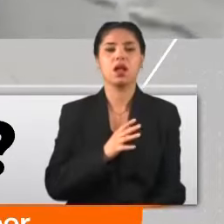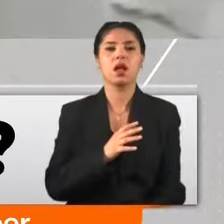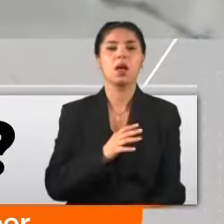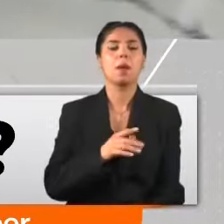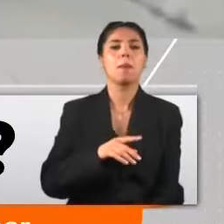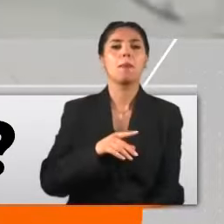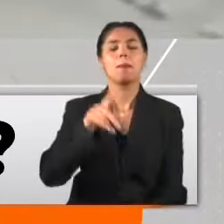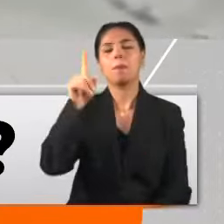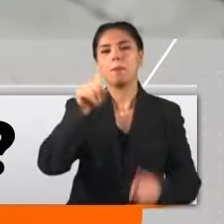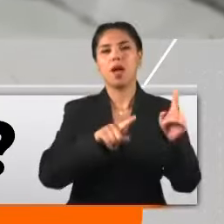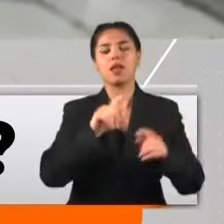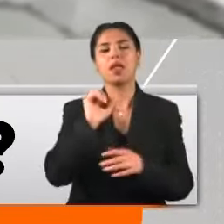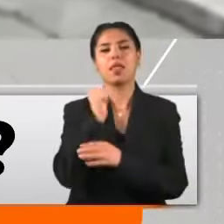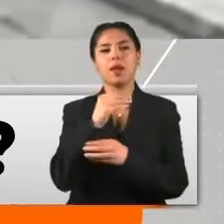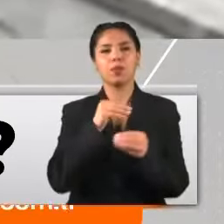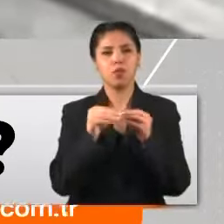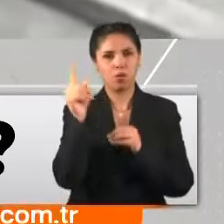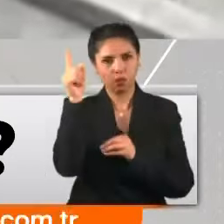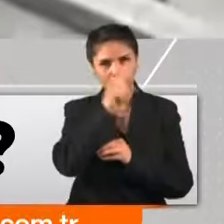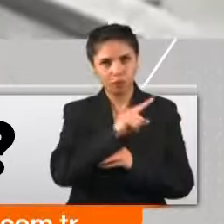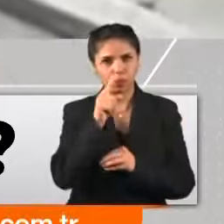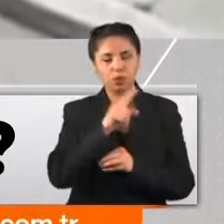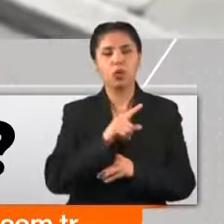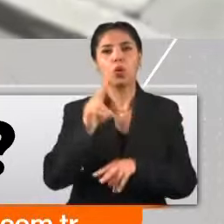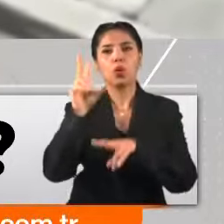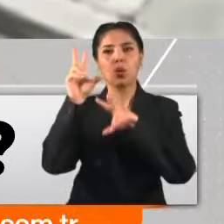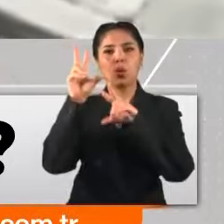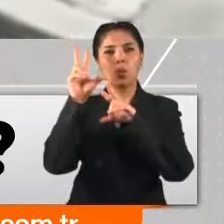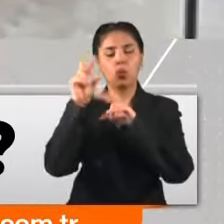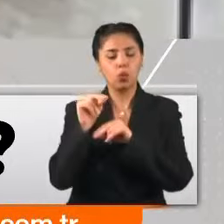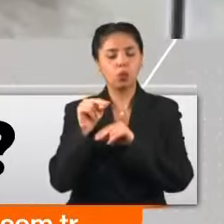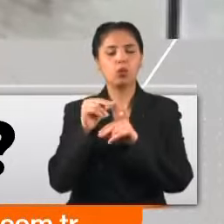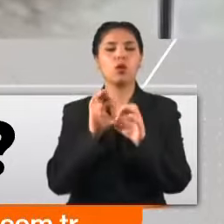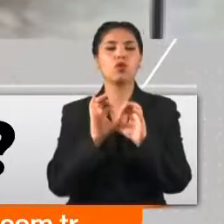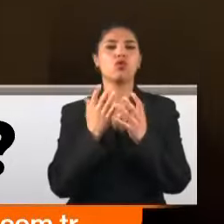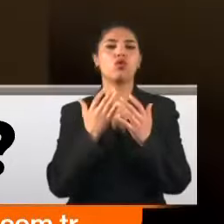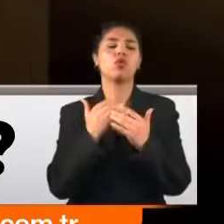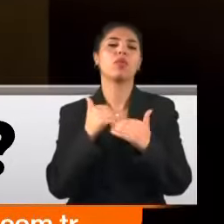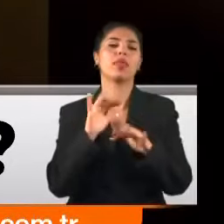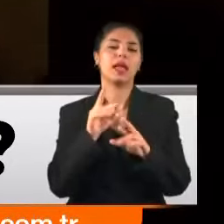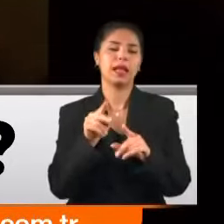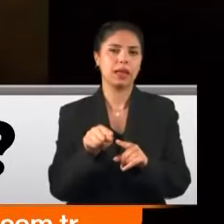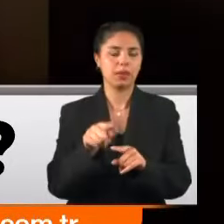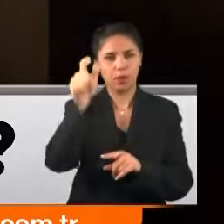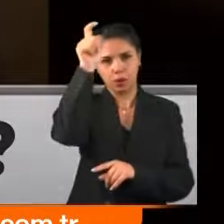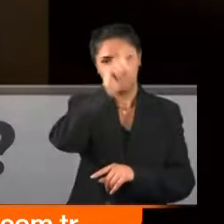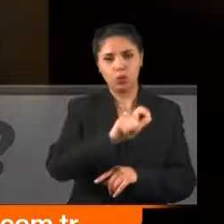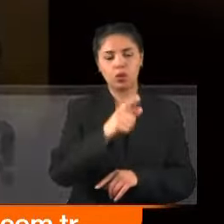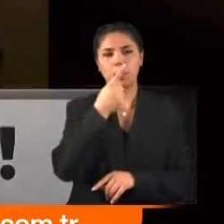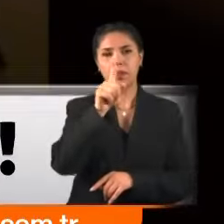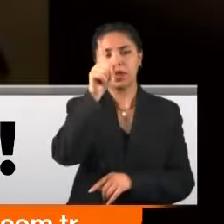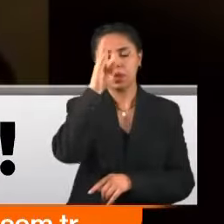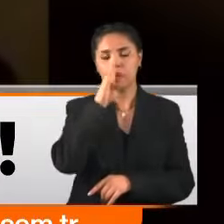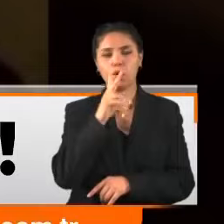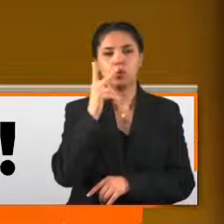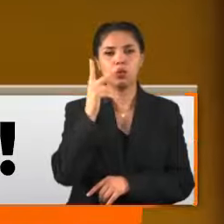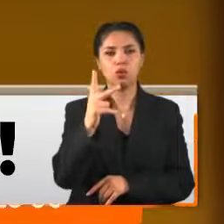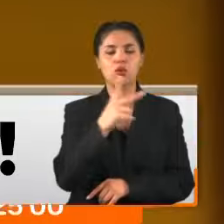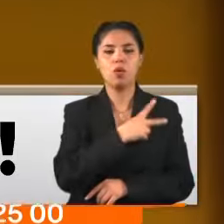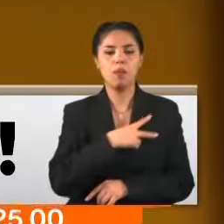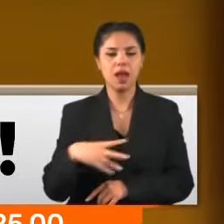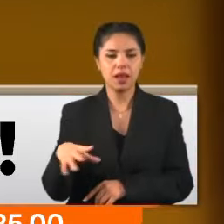teknik nedenlerden dolayı uyutma bir çözüm olarak görünmüyor. Türkiye'de 1403 belediye var.